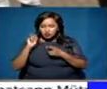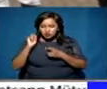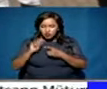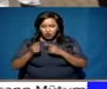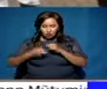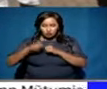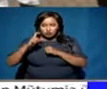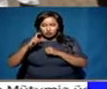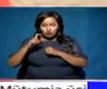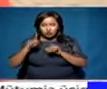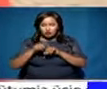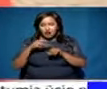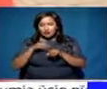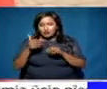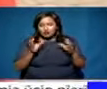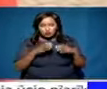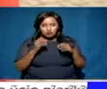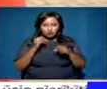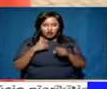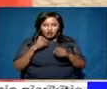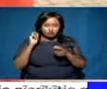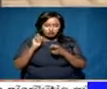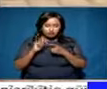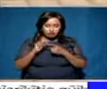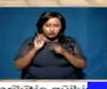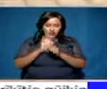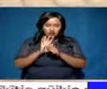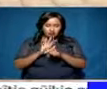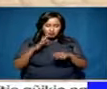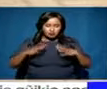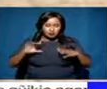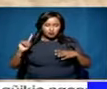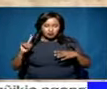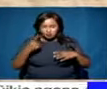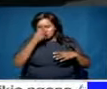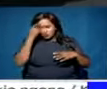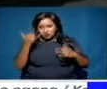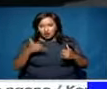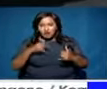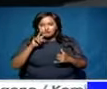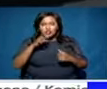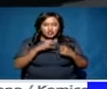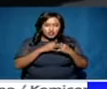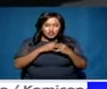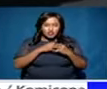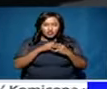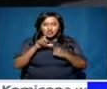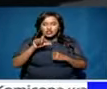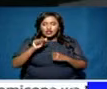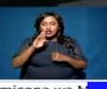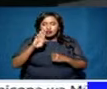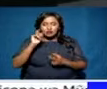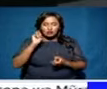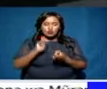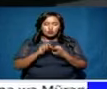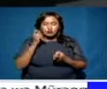ni kuongerera ati ina uhoti wa gutabania ithimi cia namba nene ya andu rita rimwe tondu riu kwina sesheni 28 cia guthimana ukiringithania na